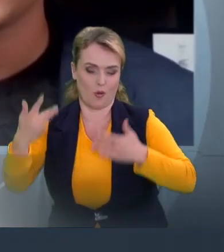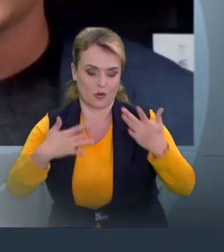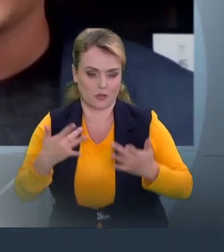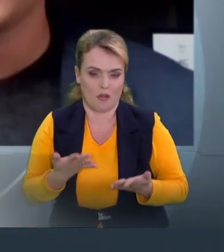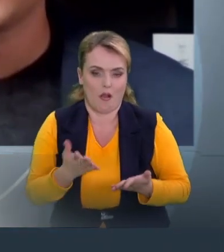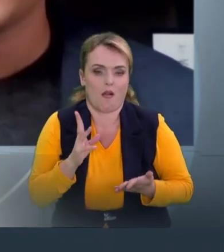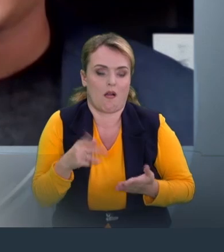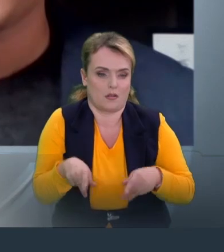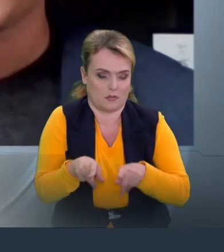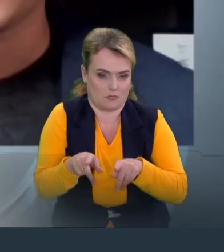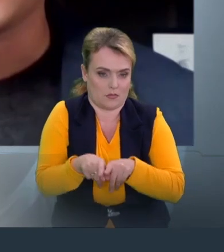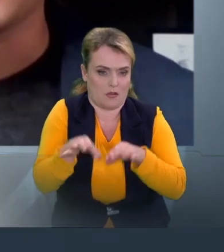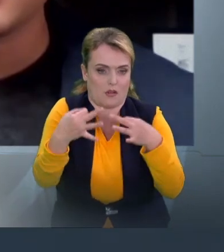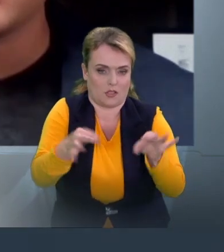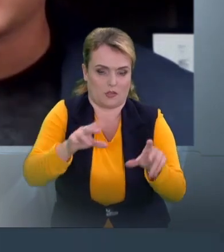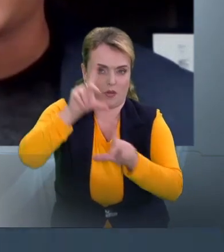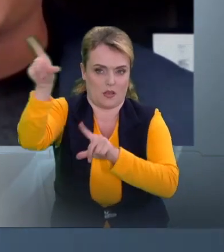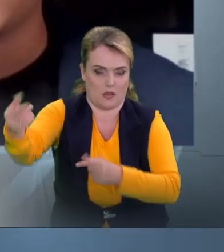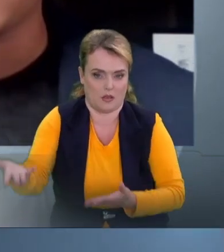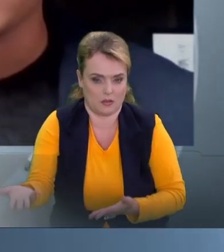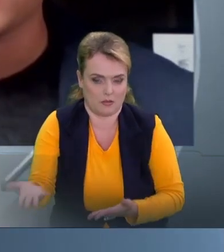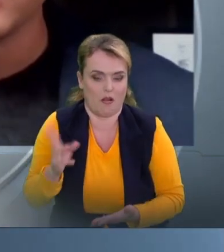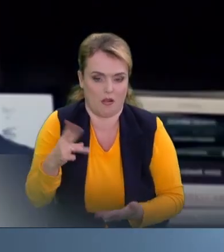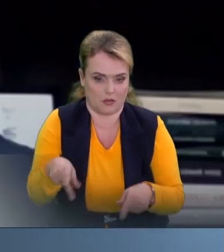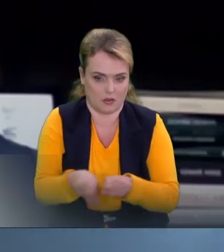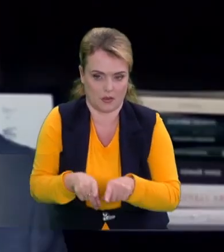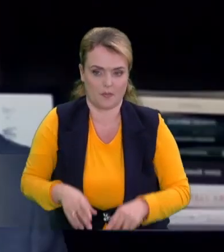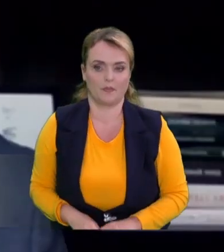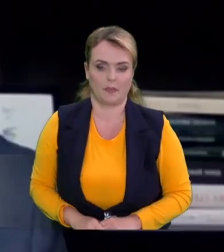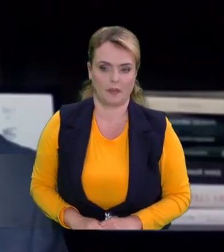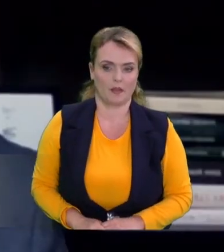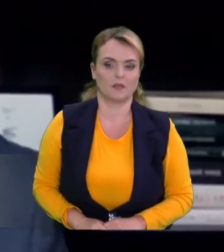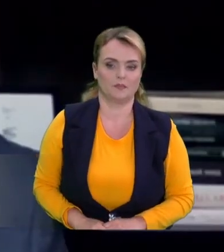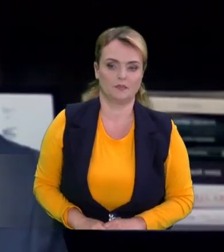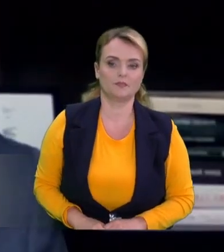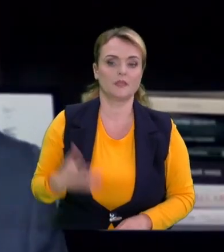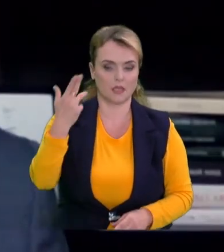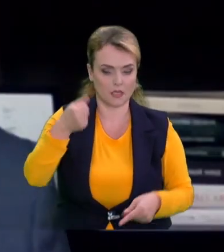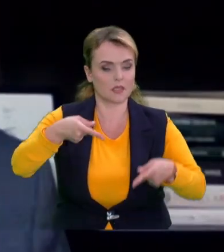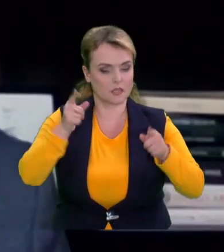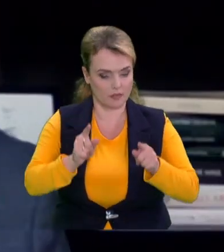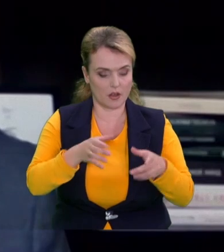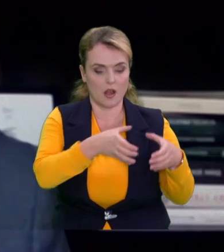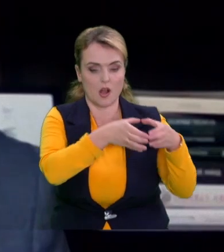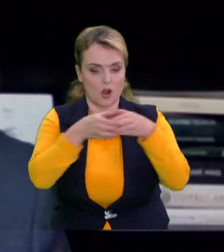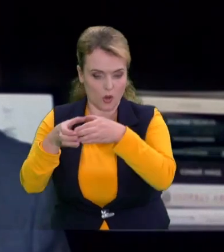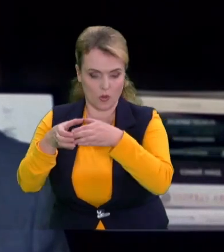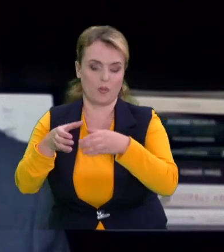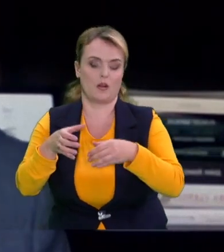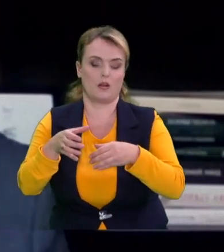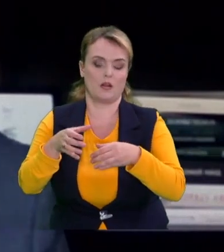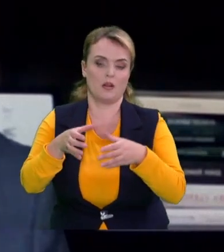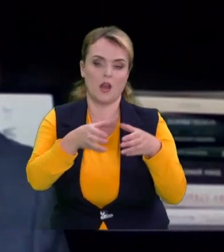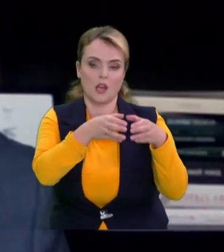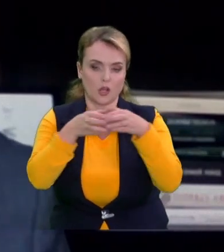acțiunilor? Da, este o camuflare a acțiunilor. Tinerii erau transportați la Moscova de către